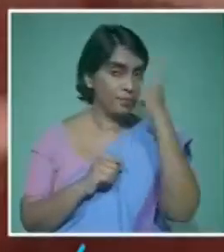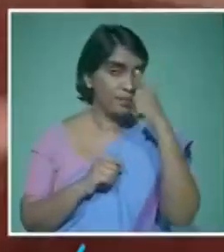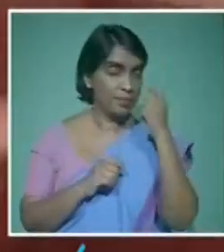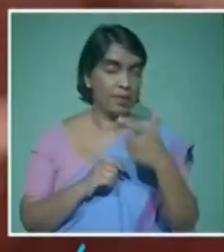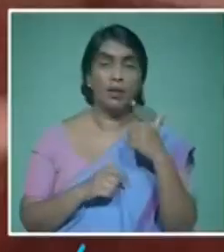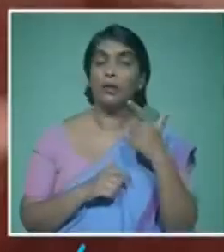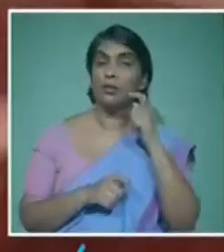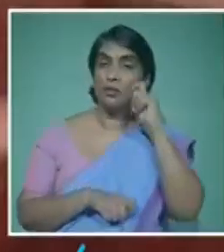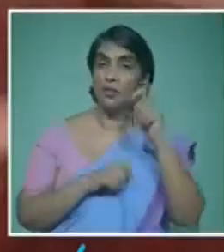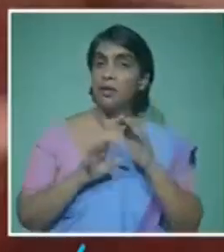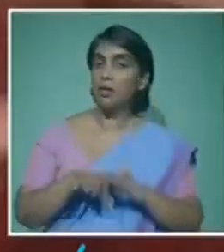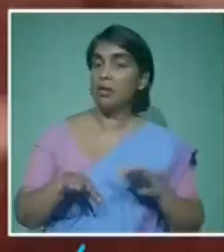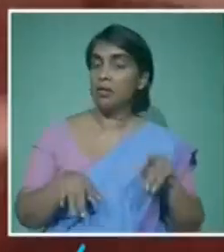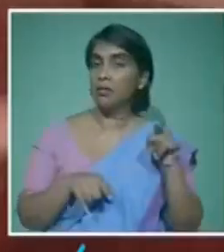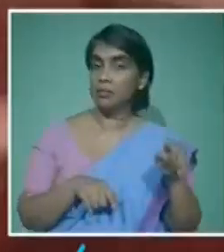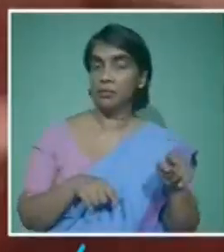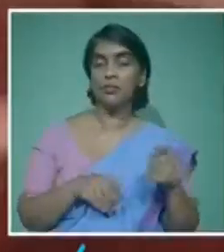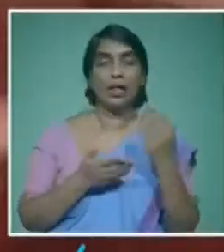சேமிப்பு திட்டம்,